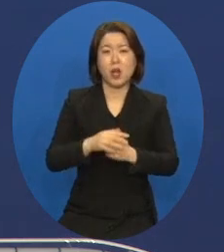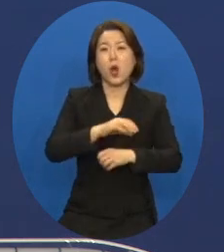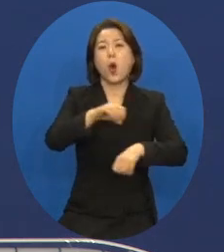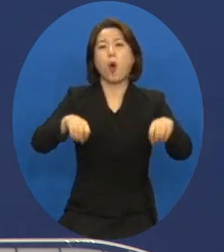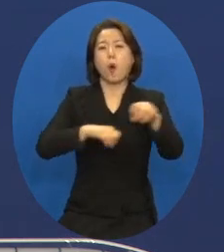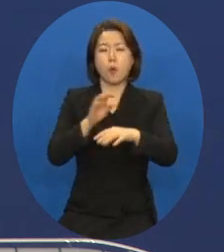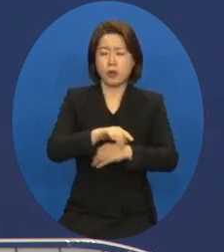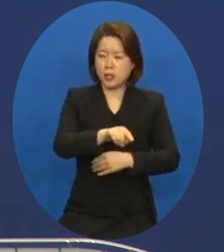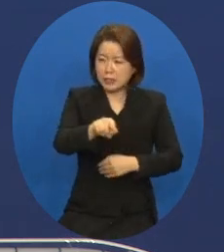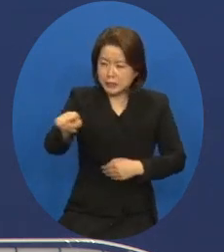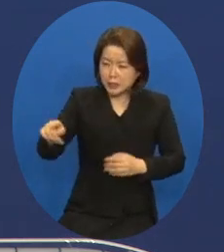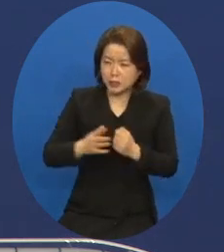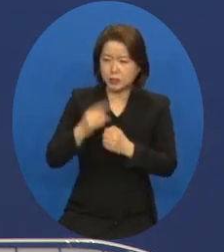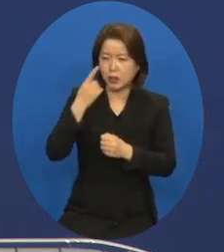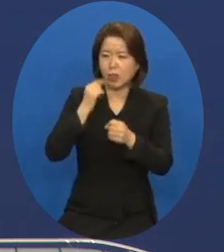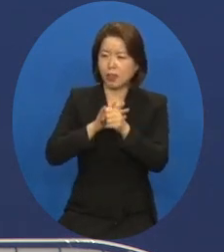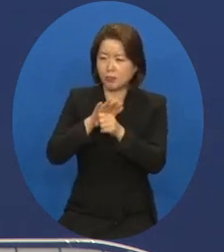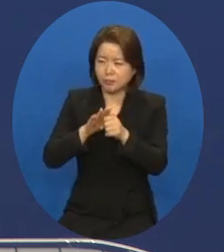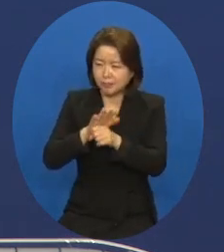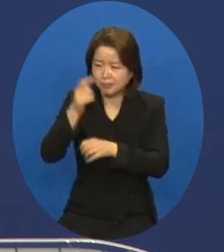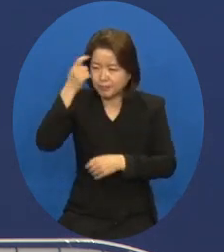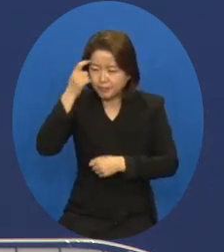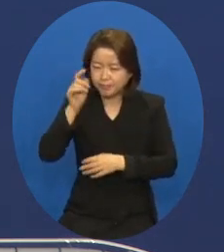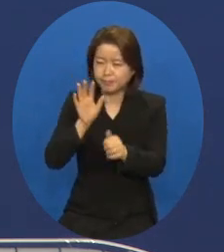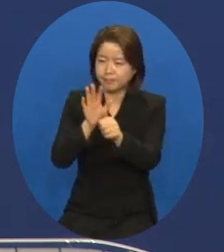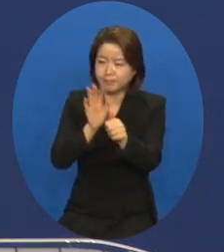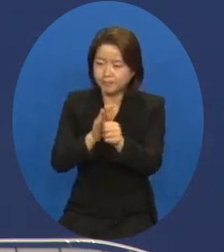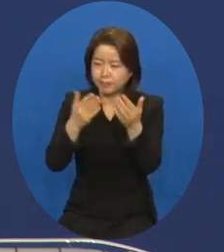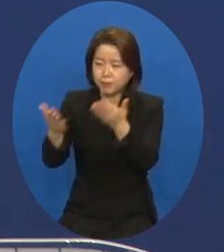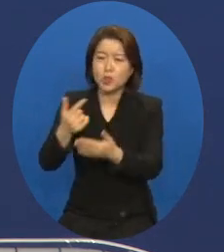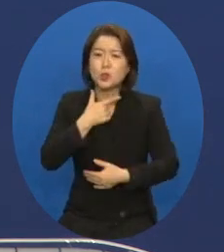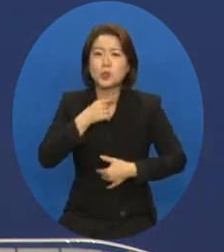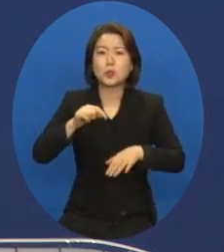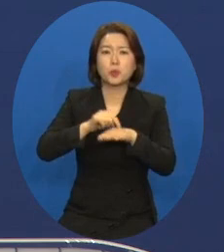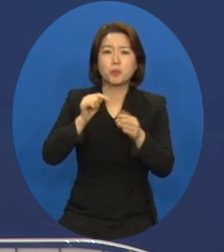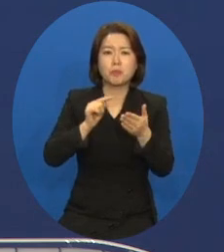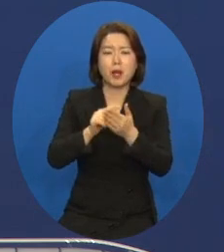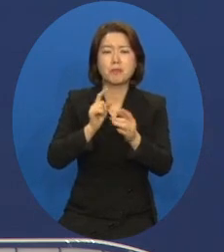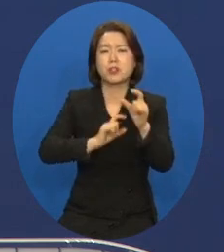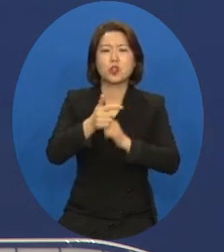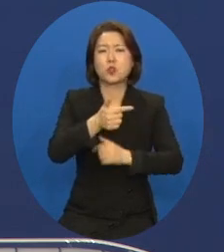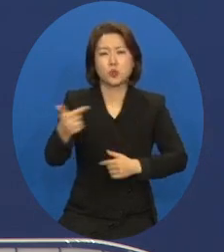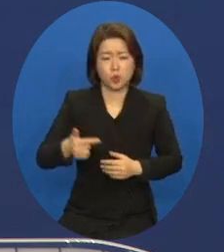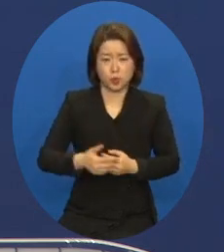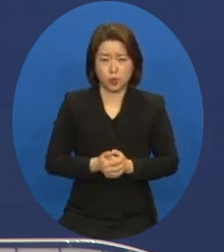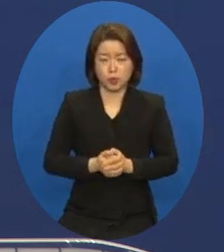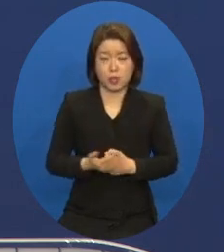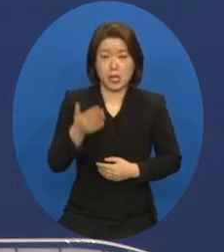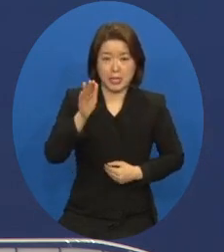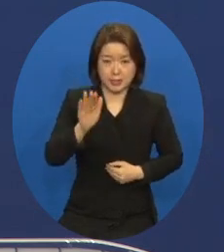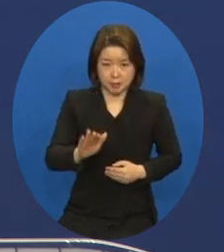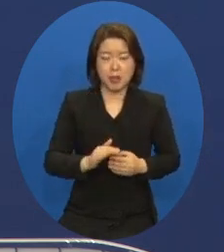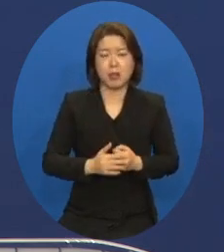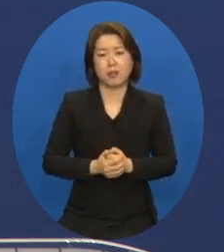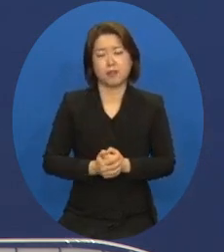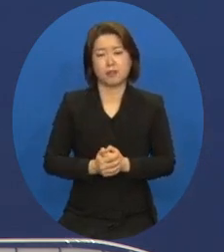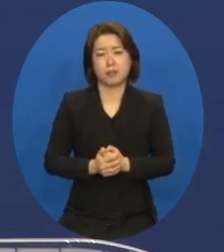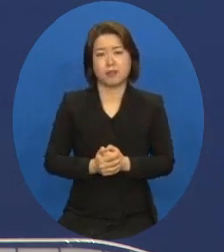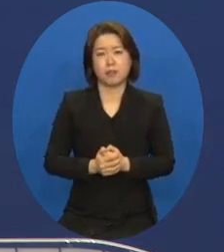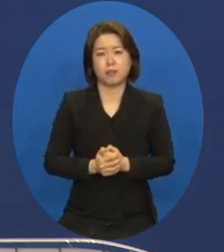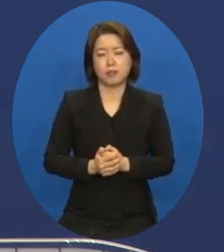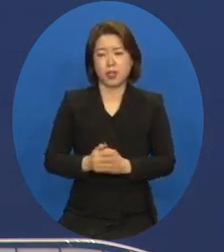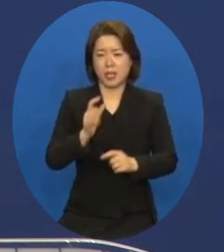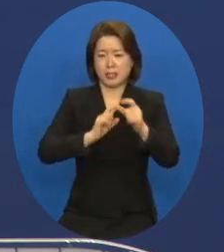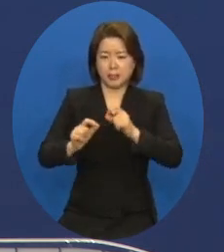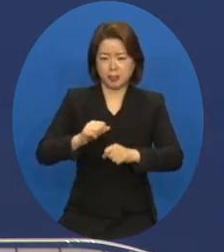저들을 긍휼히 여기고 격려 하고자 하는 마음이 앞섭니다 그러나 더